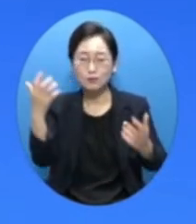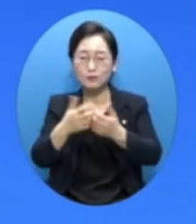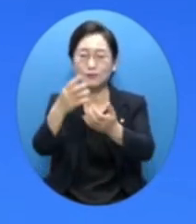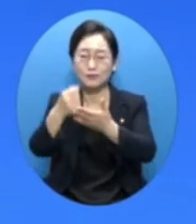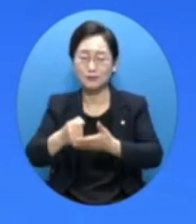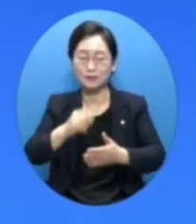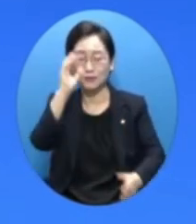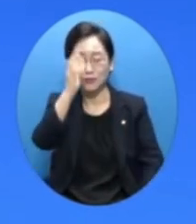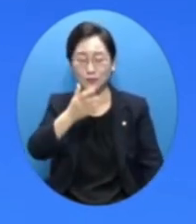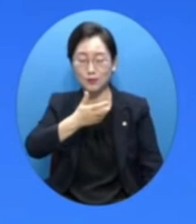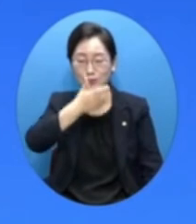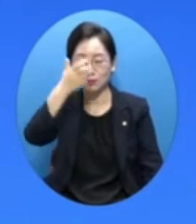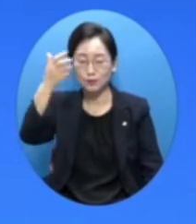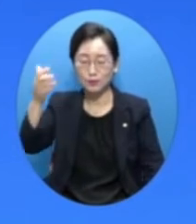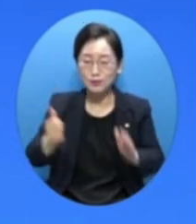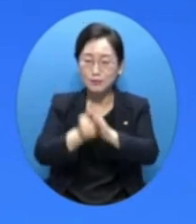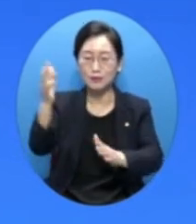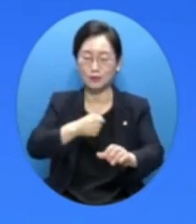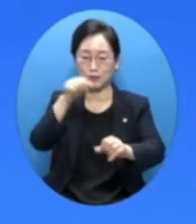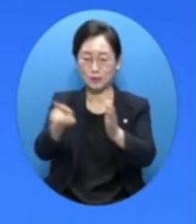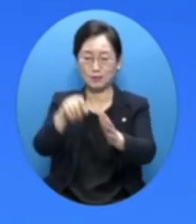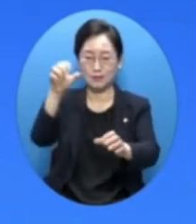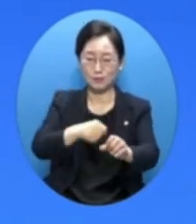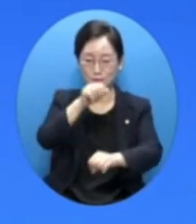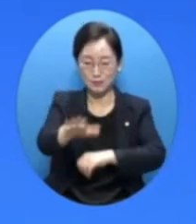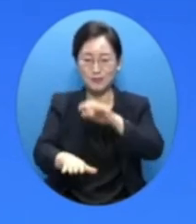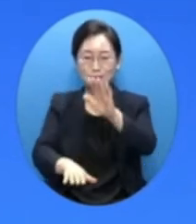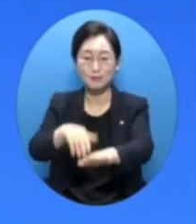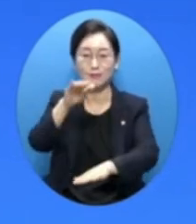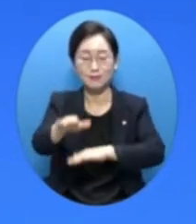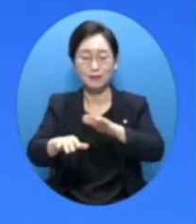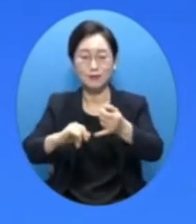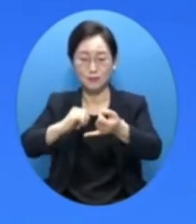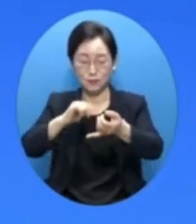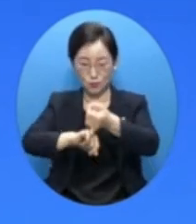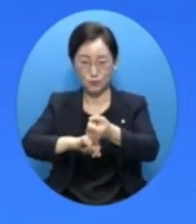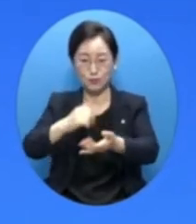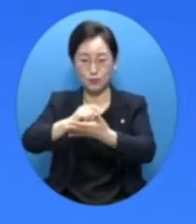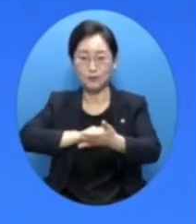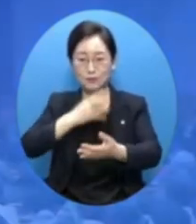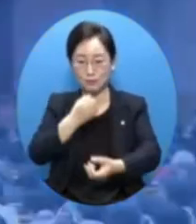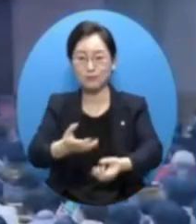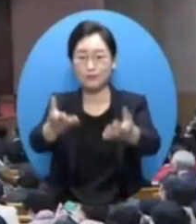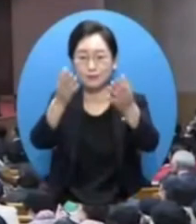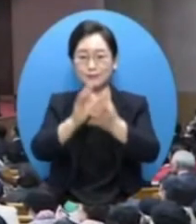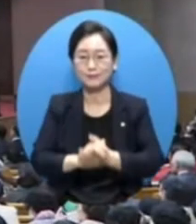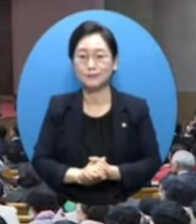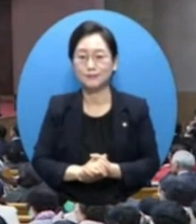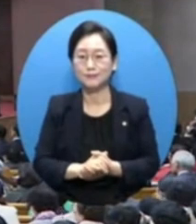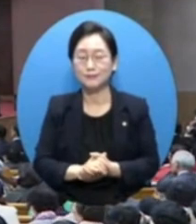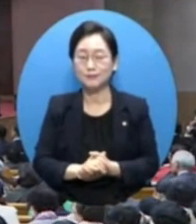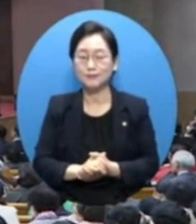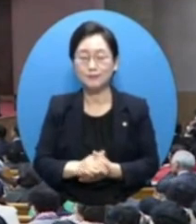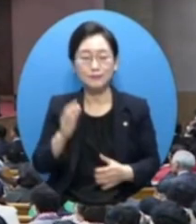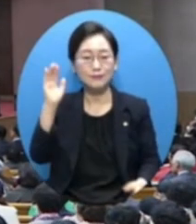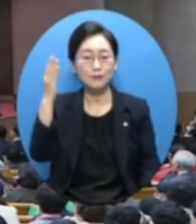거룩한 꿈과 희망을 가지고 믿음으로 전진 또 전진 또 전진하기를 주님의 이름으로 축원합니다.